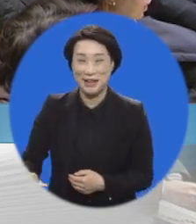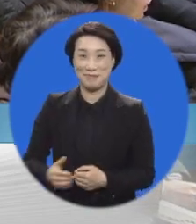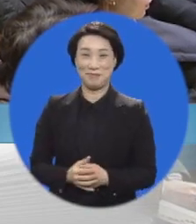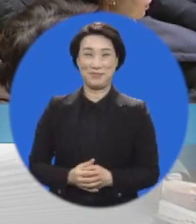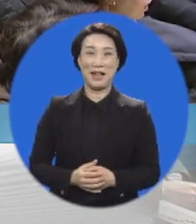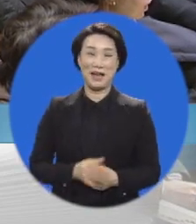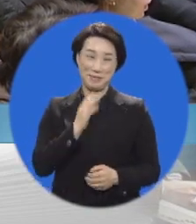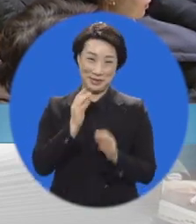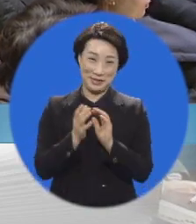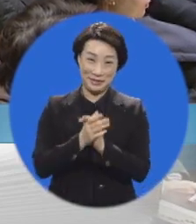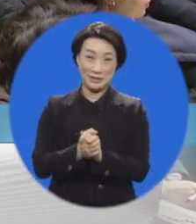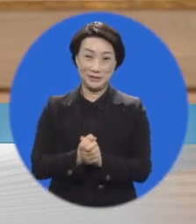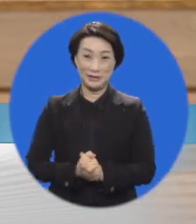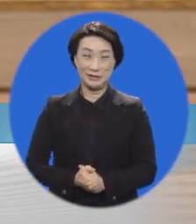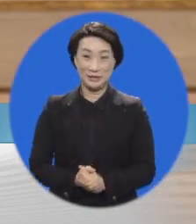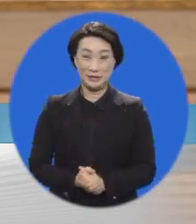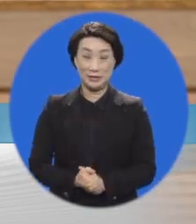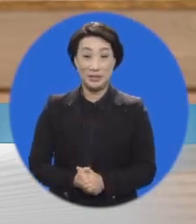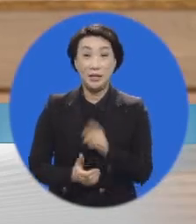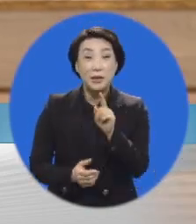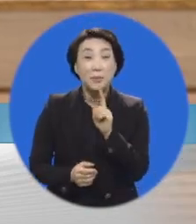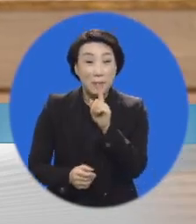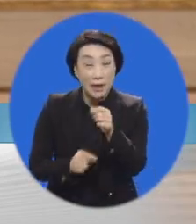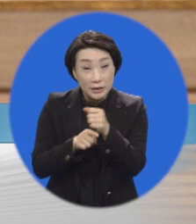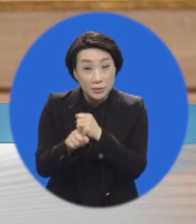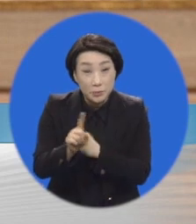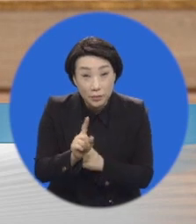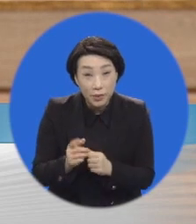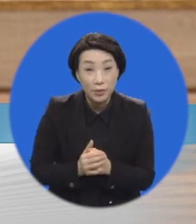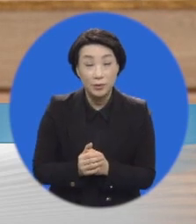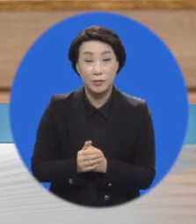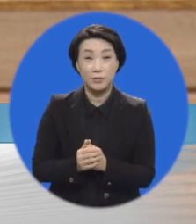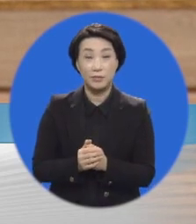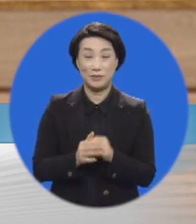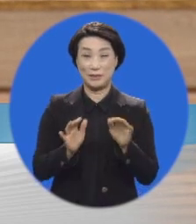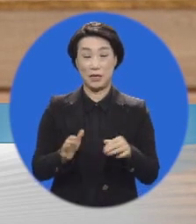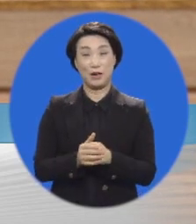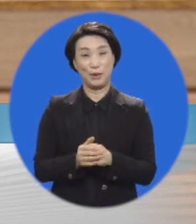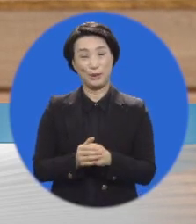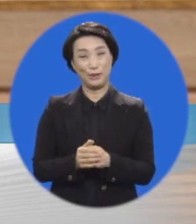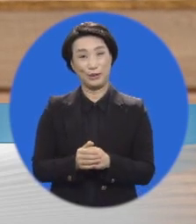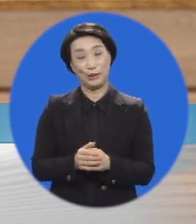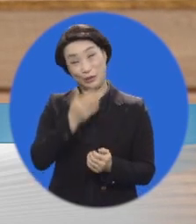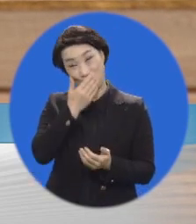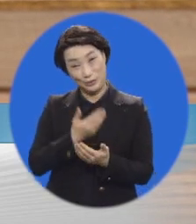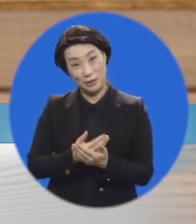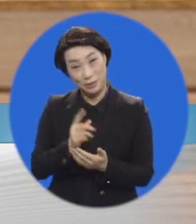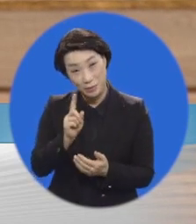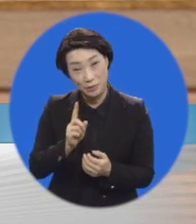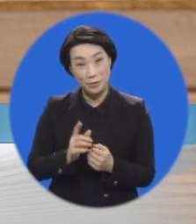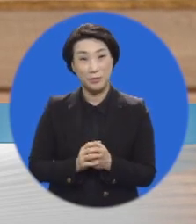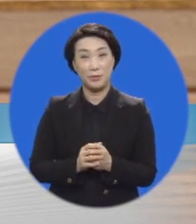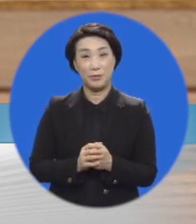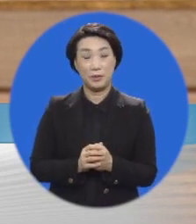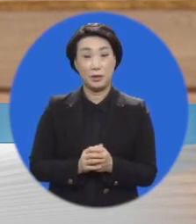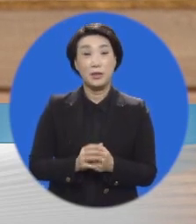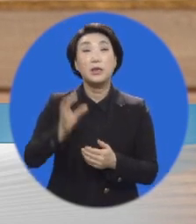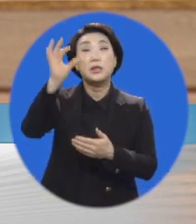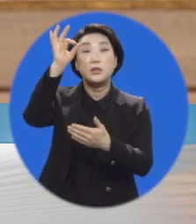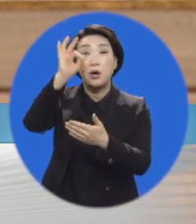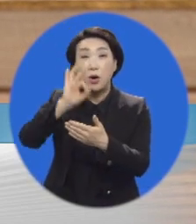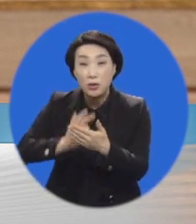하루다. 이 말은 참 의미가 있는 말인데